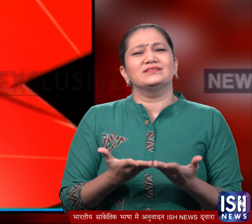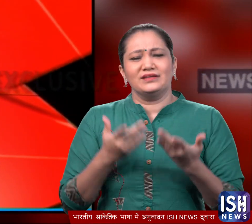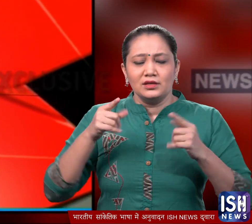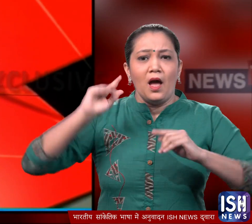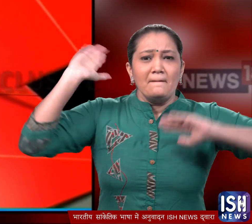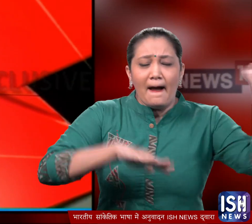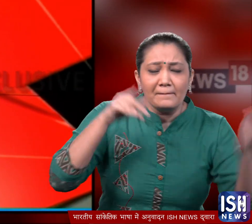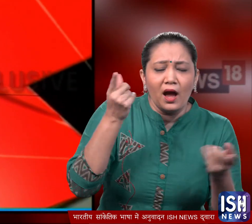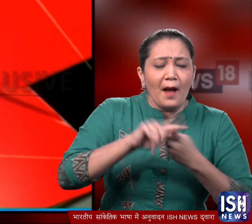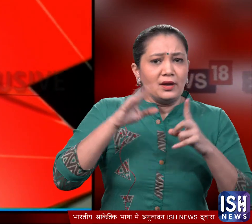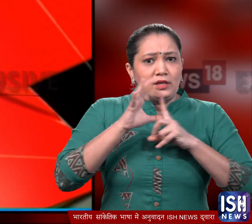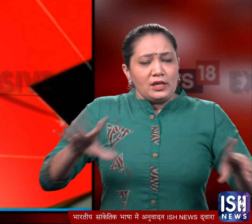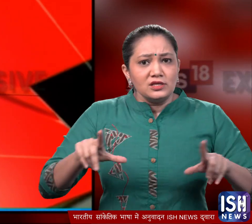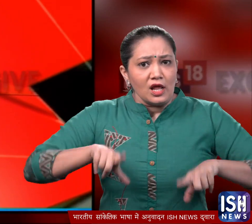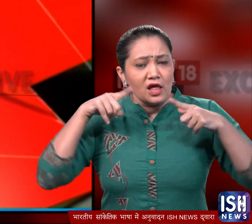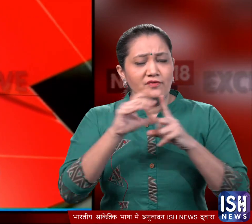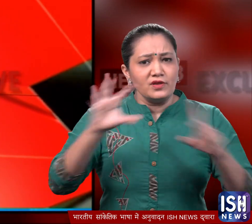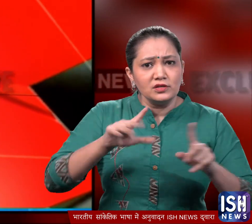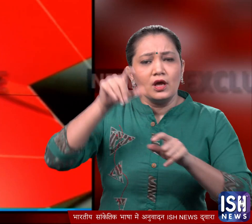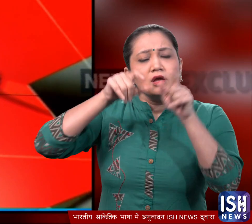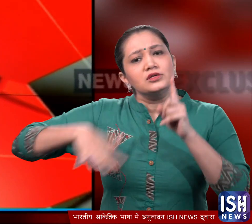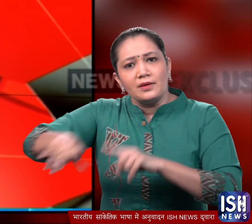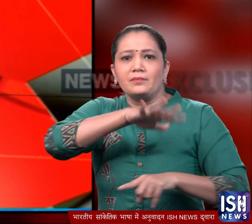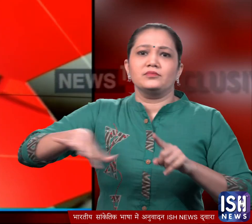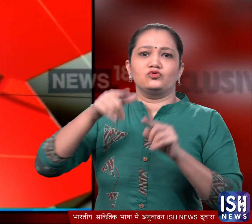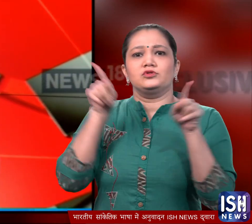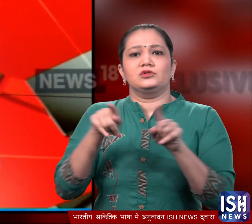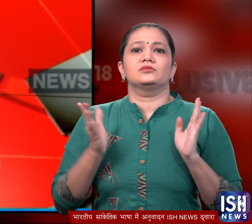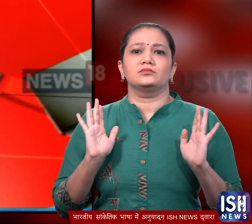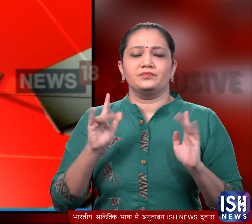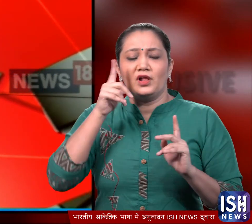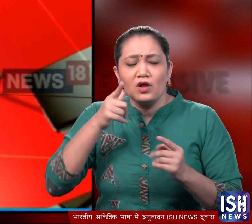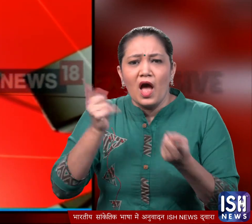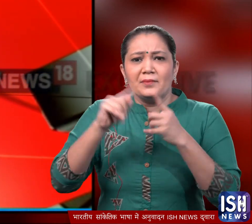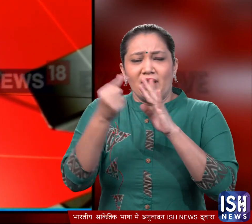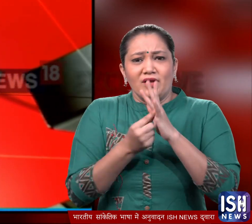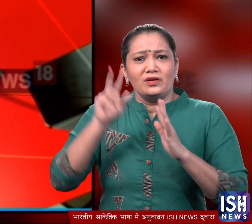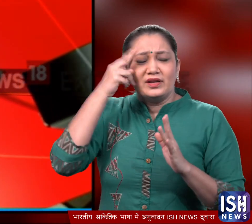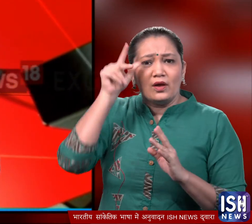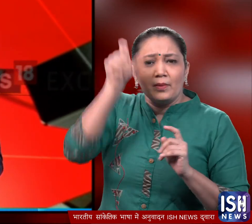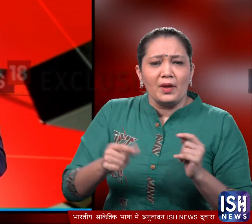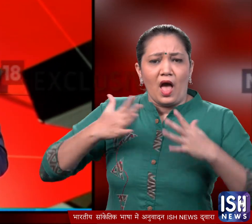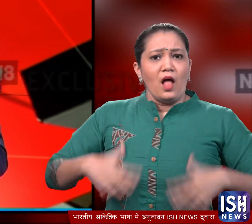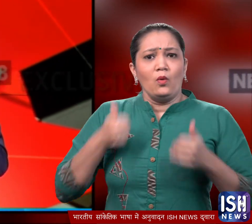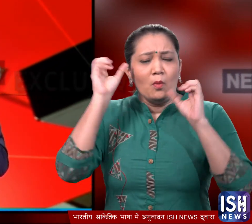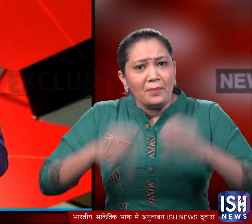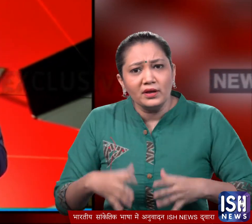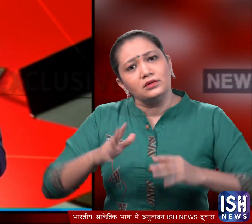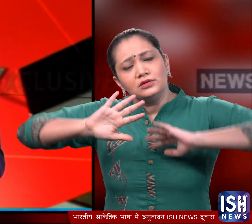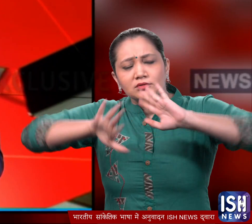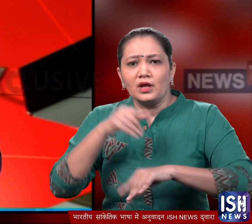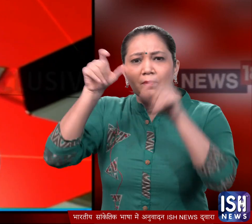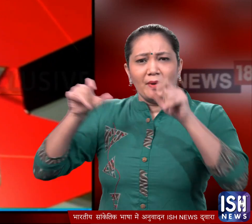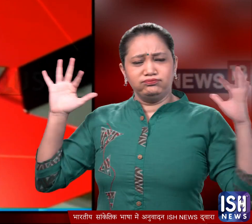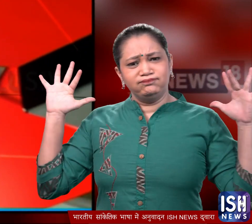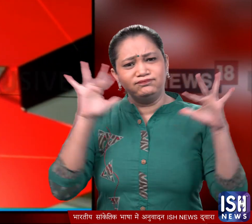पिटाई से जब आरोपी की हालत बिगड़ती है, माहौल भी लखनऊ की तरह बिगड़ जाता है। जहां अंगूठी चोरी के आरोपी की तबीयत बिगड़ी तो उसके घर वालों के साथ आई